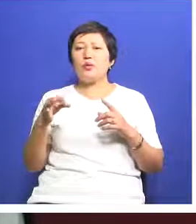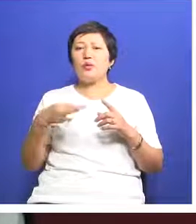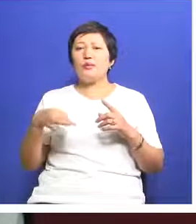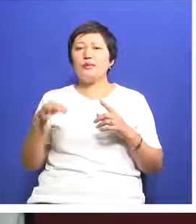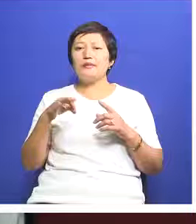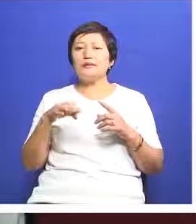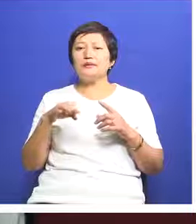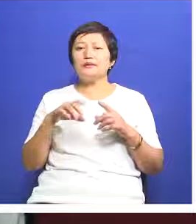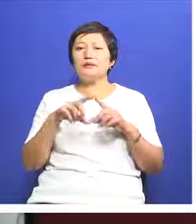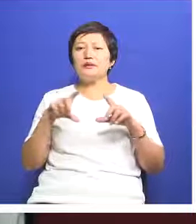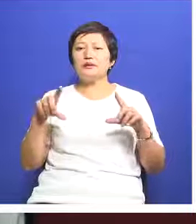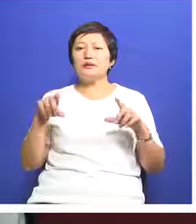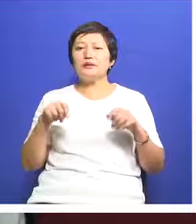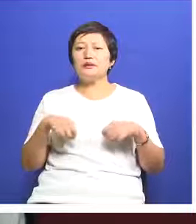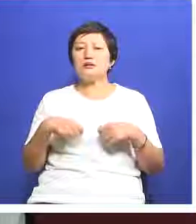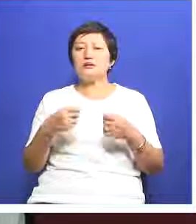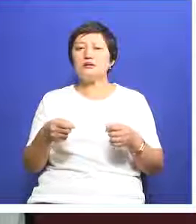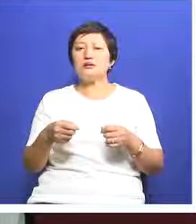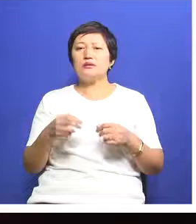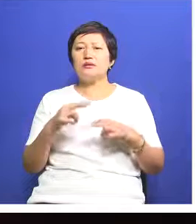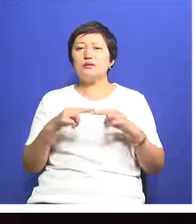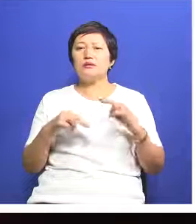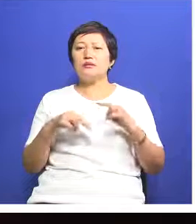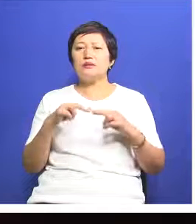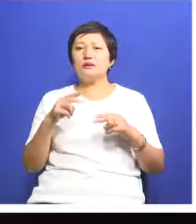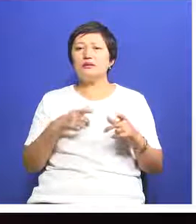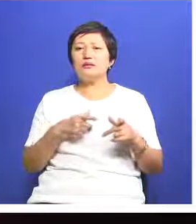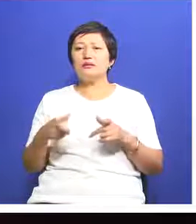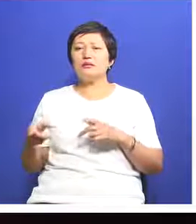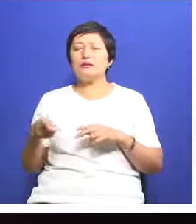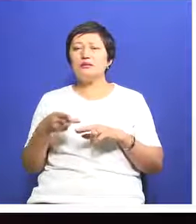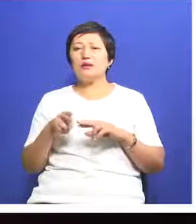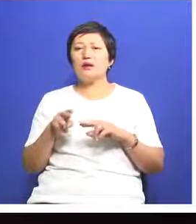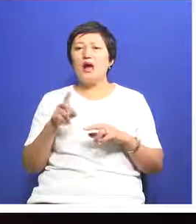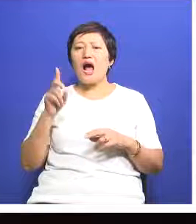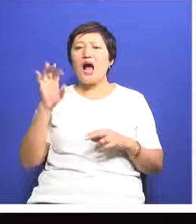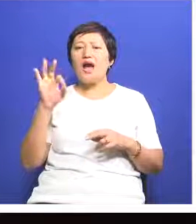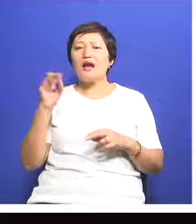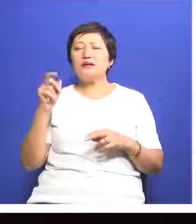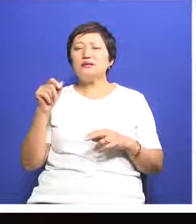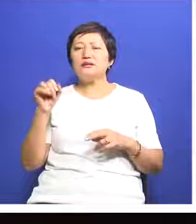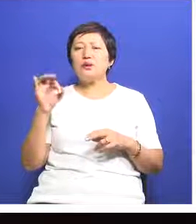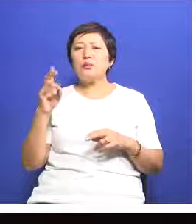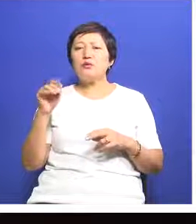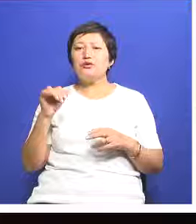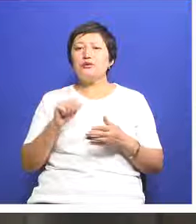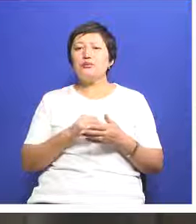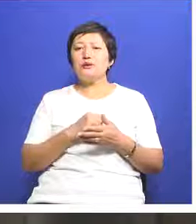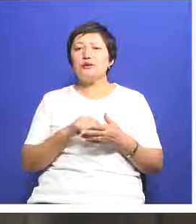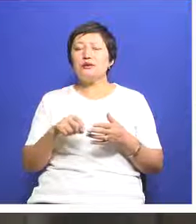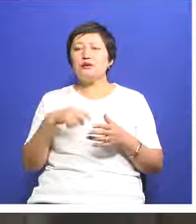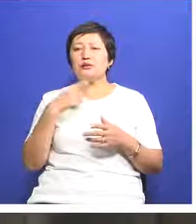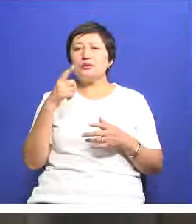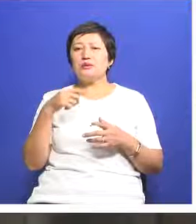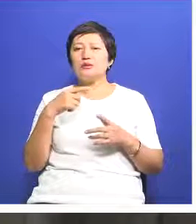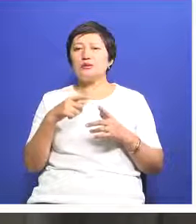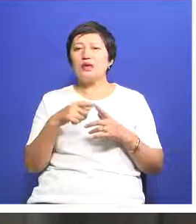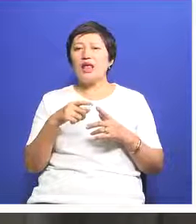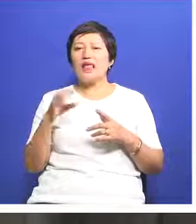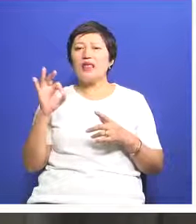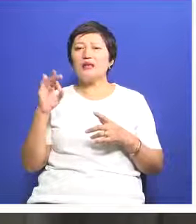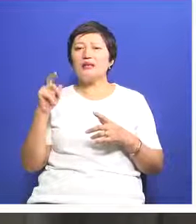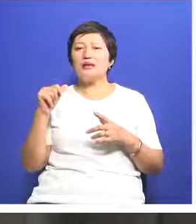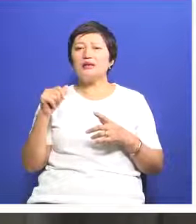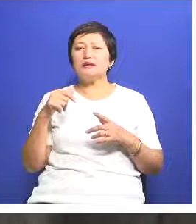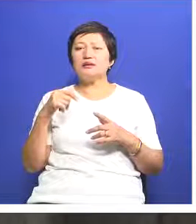мекемеге ұсынып қойдық ремонтқа бердіңдер деп осы қараша айында облыстық бюджет бекітіледі мүмкін соған еніп кететін шығар